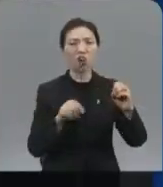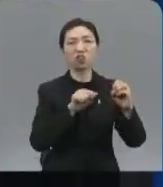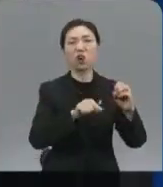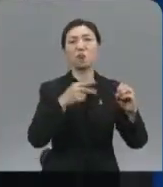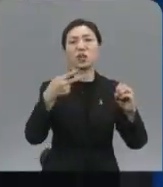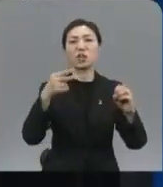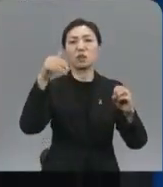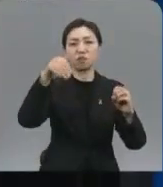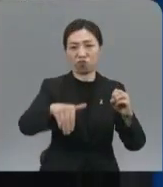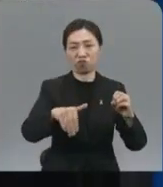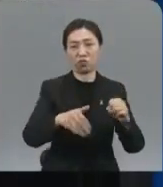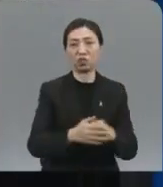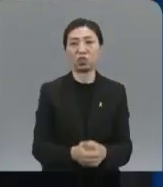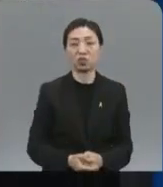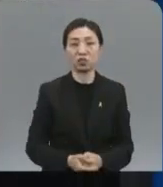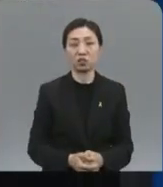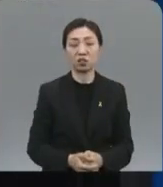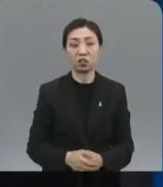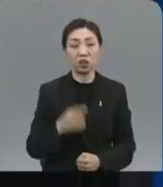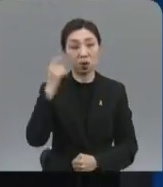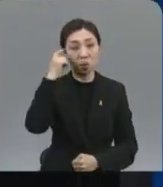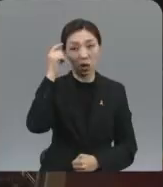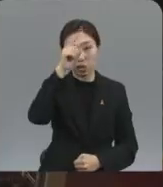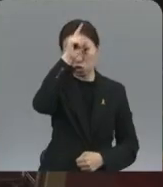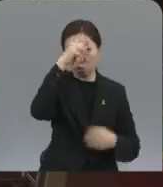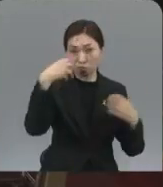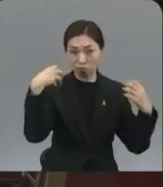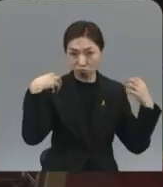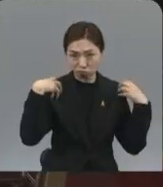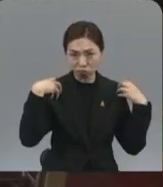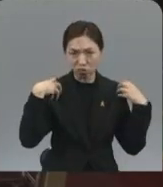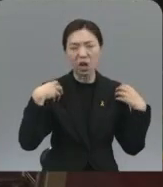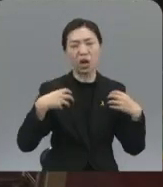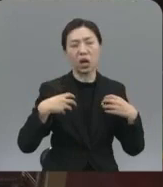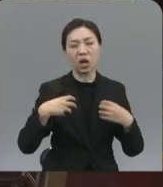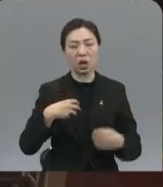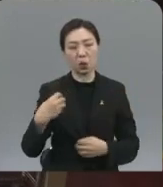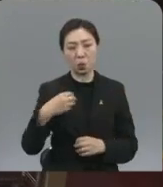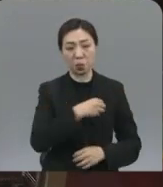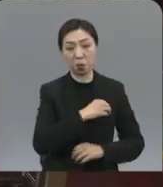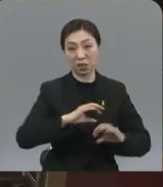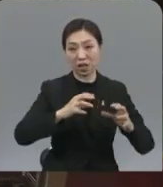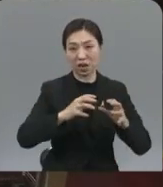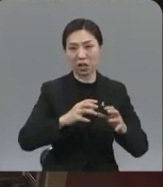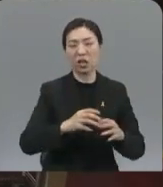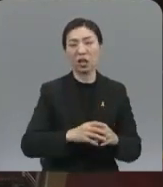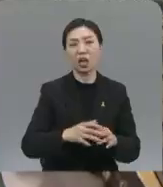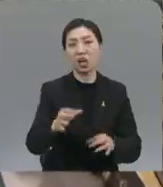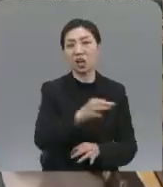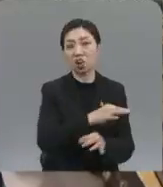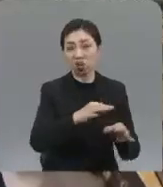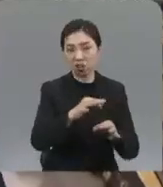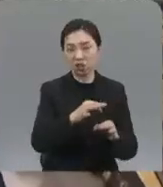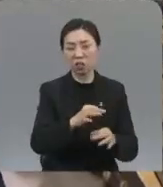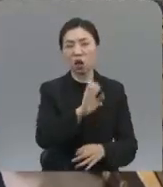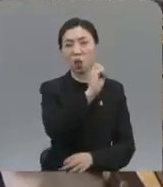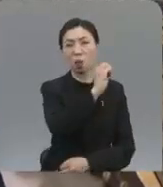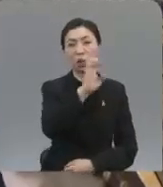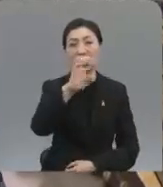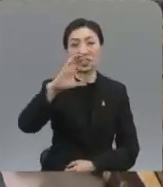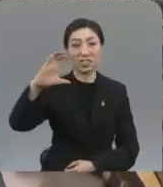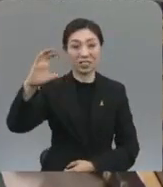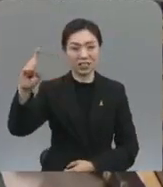économiques l'OCDE avait pronostiqué 1,6% dans son rapport d'avril le FMI a également diminué de